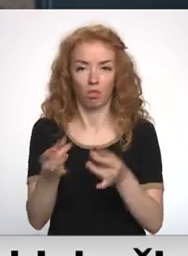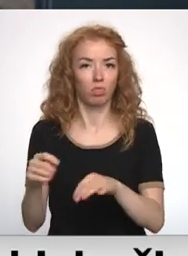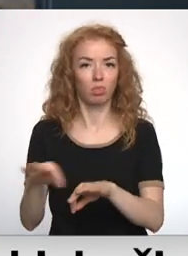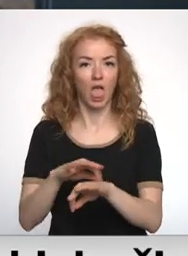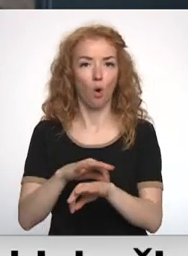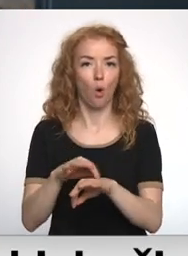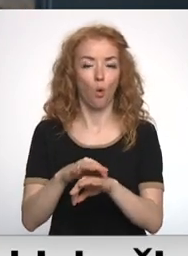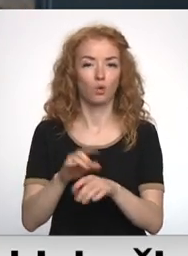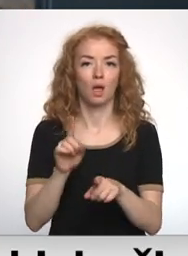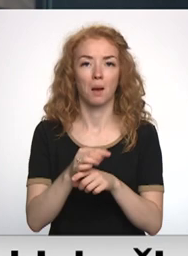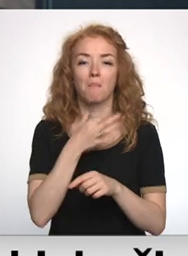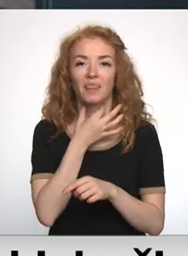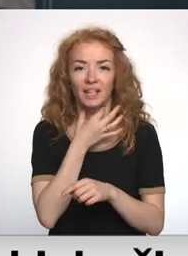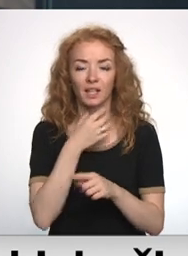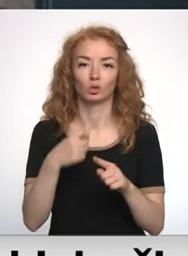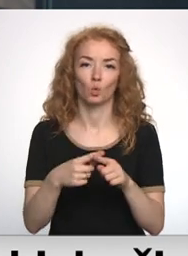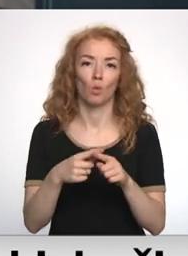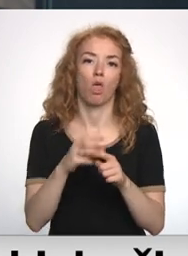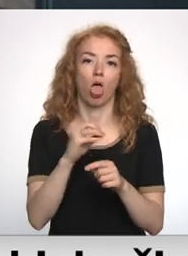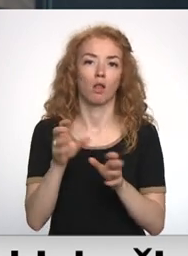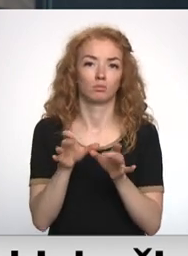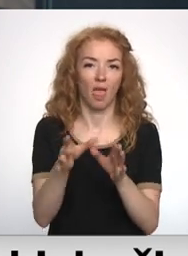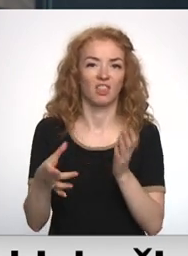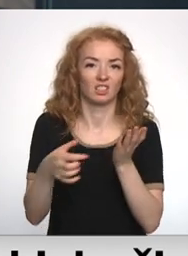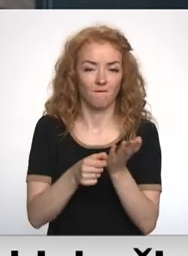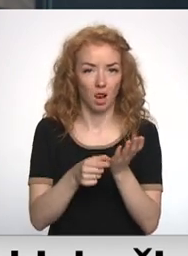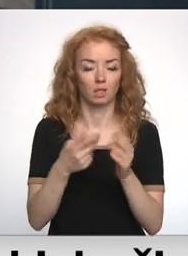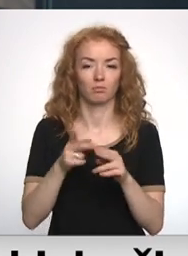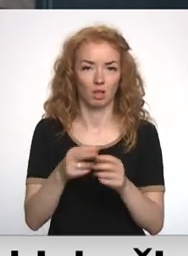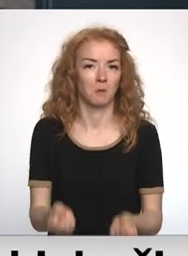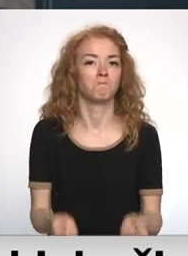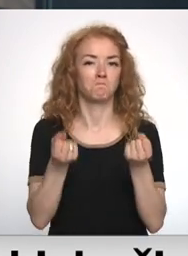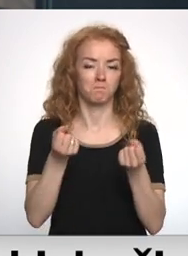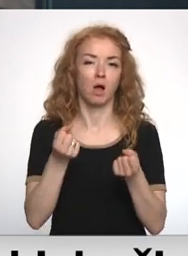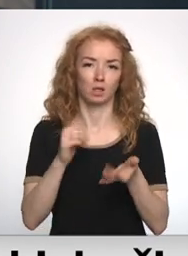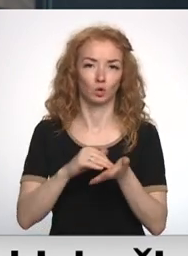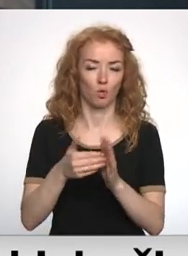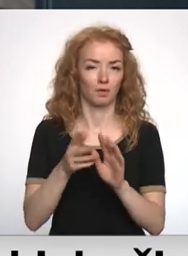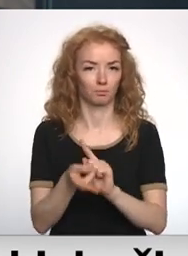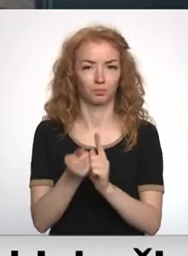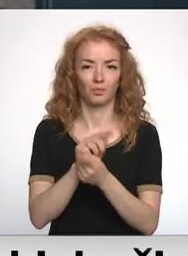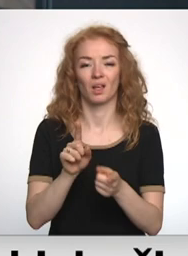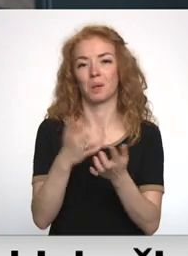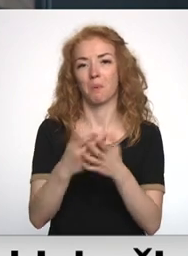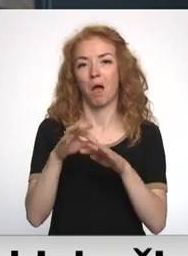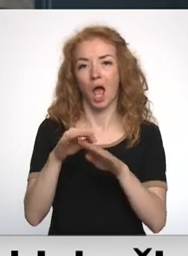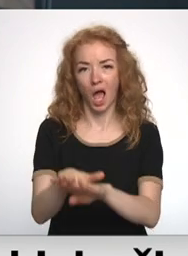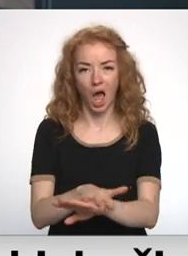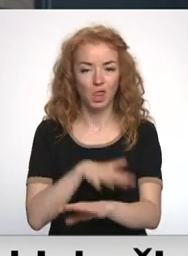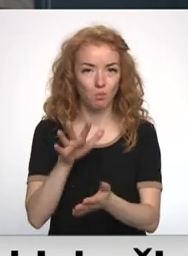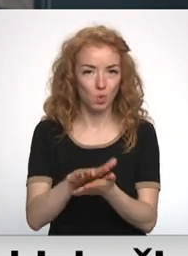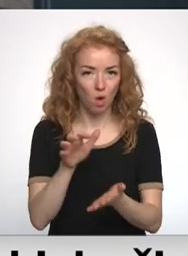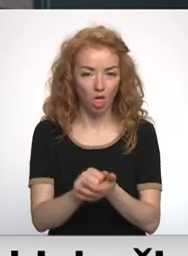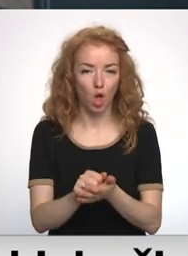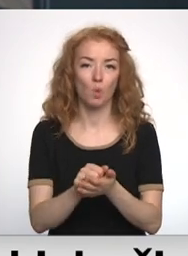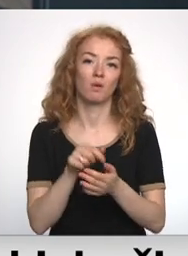Ir meningīts un encefalīts, nu, tā ir ļoti smaga komplikācijas. Nerunāju par ādas bojājumiem, kas lielāko